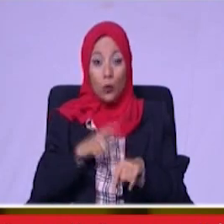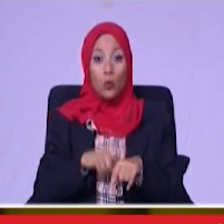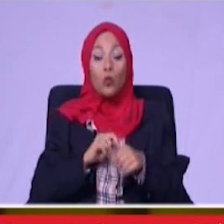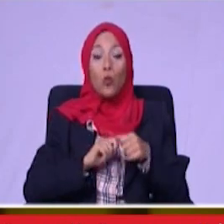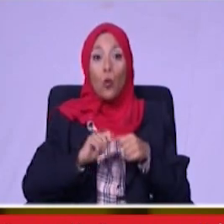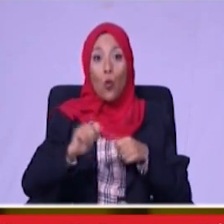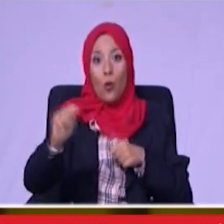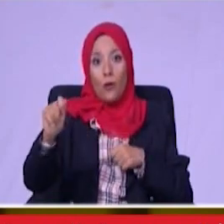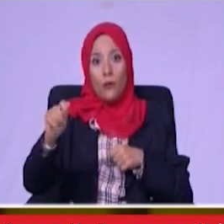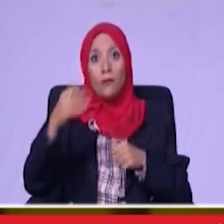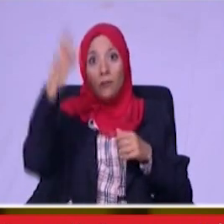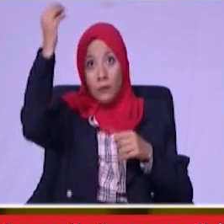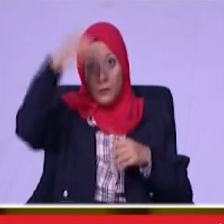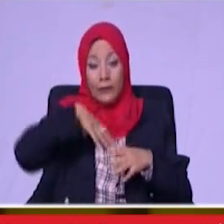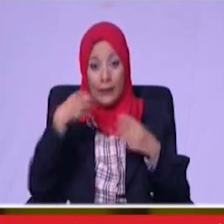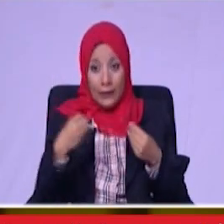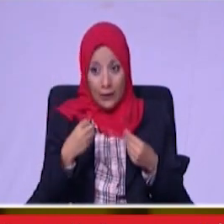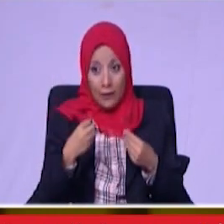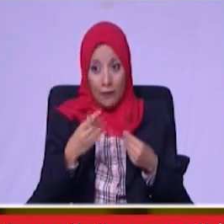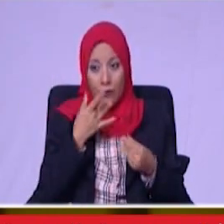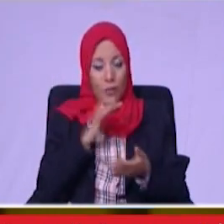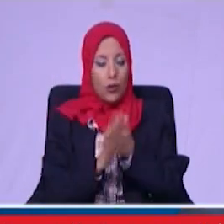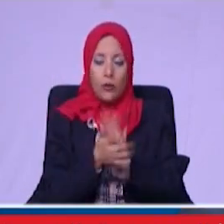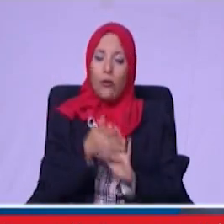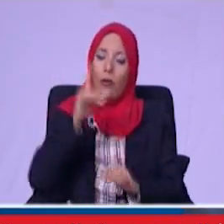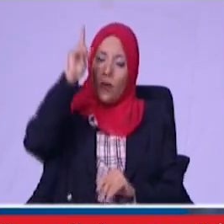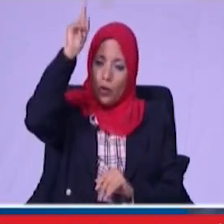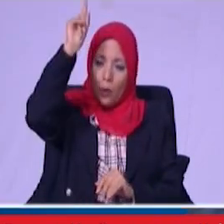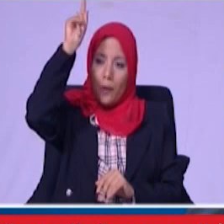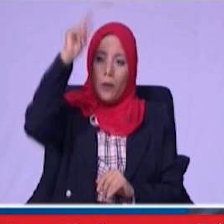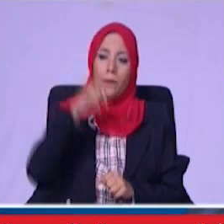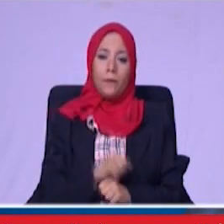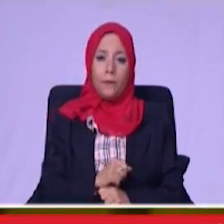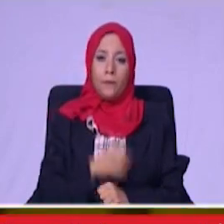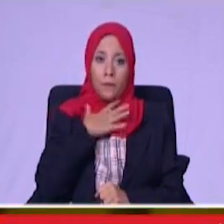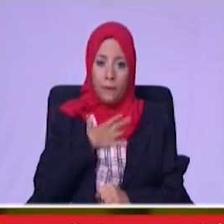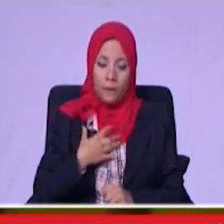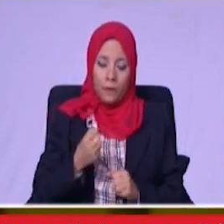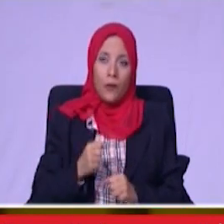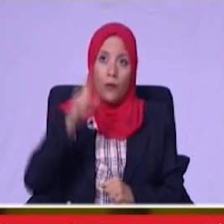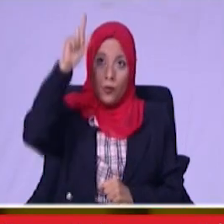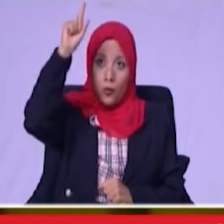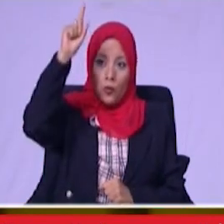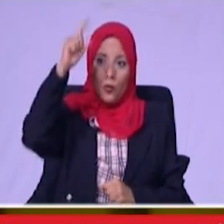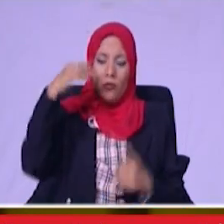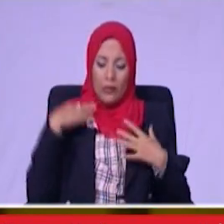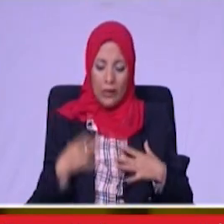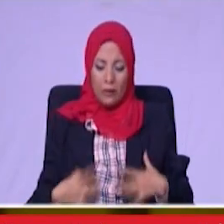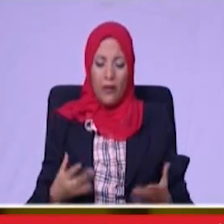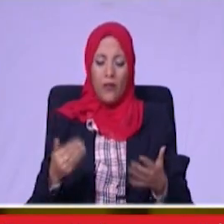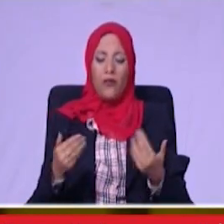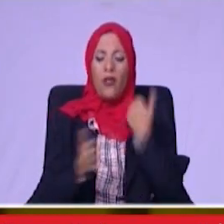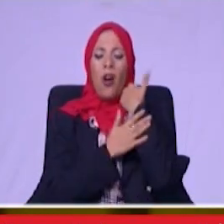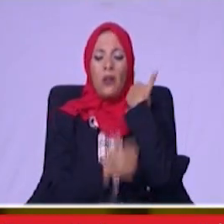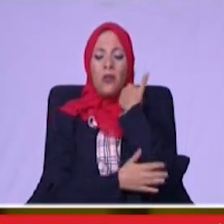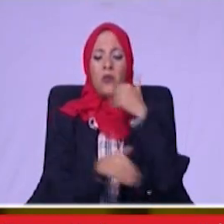الروح لم تقوم القيامه الكبرى في البرزخ الروح لوحدها والجسم عظمه الذنب فقد هو اللي